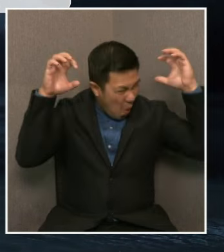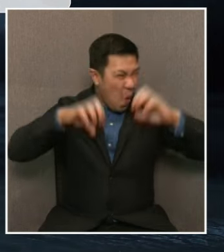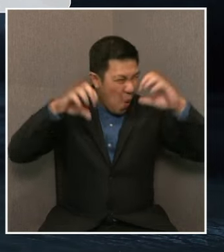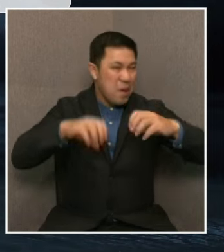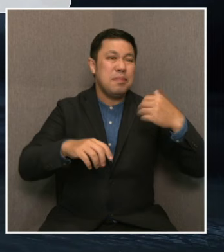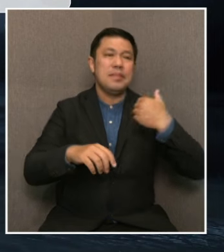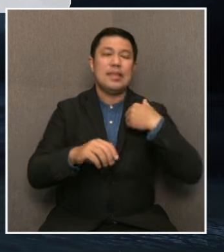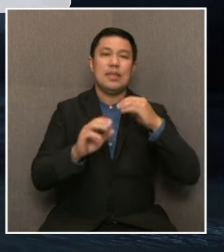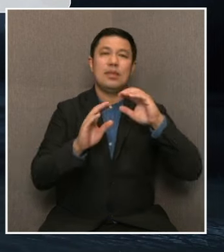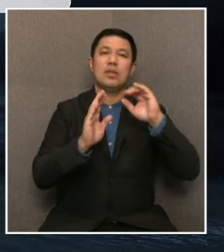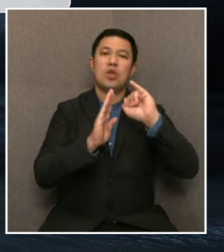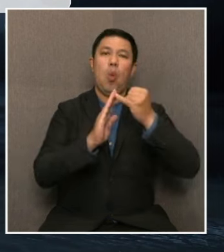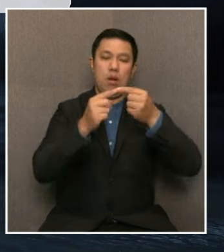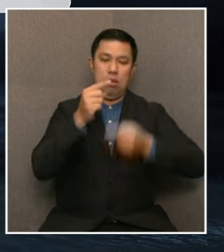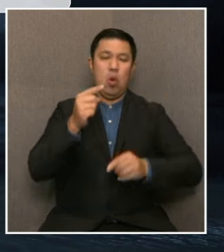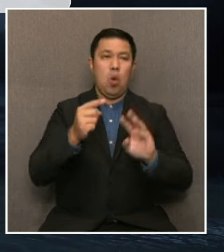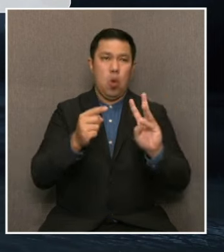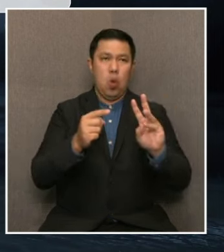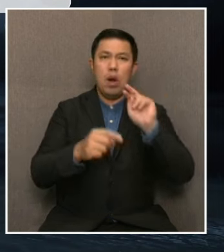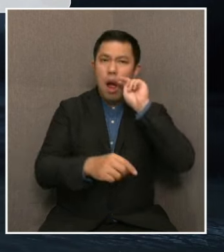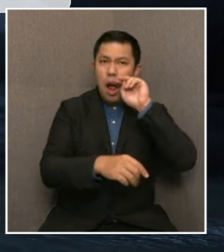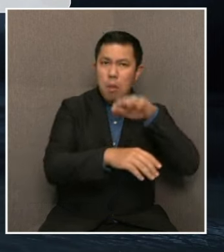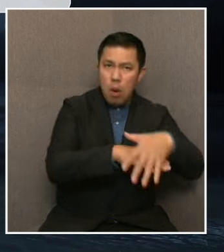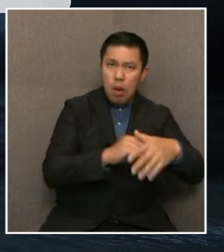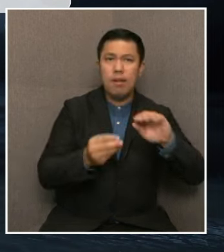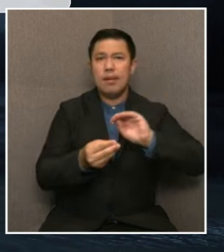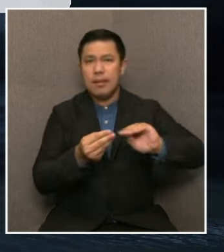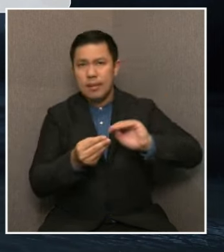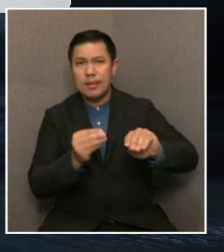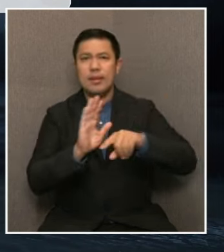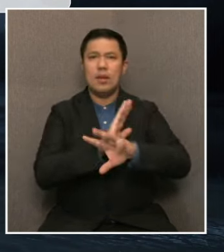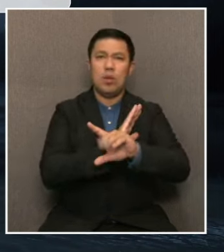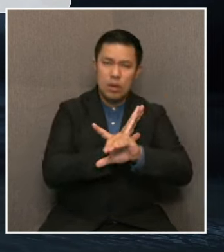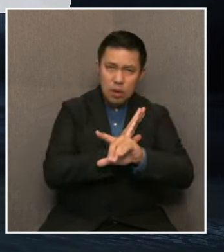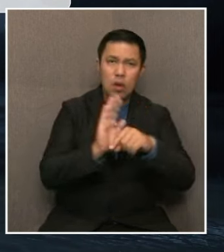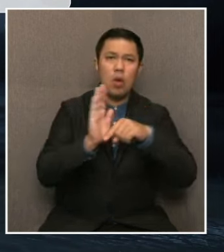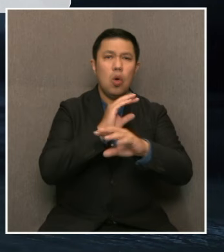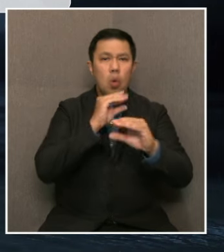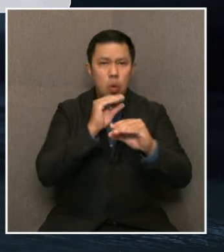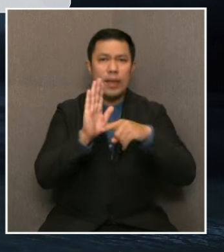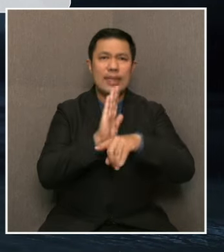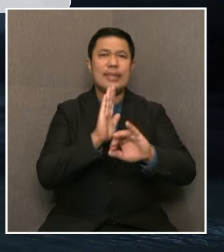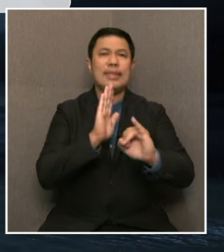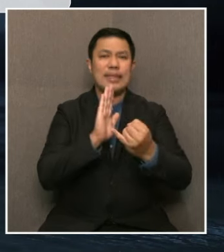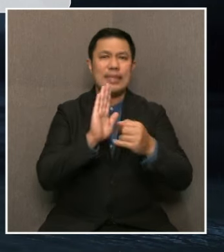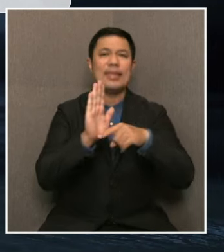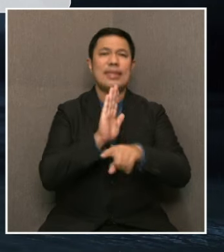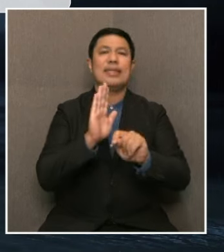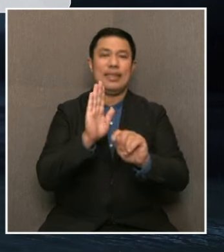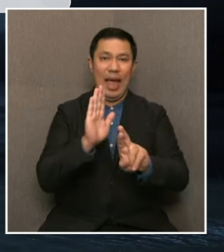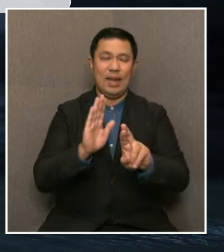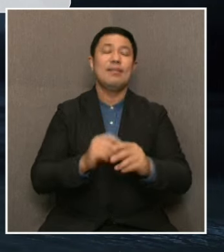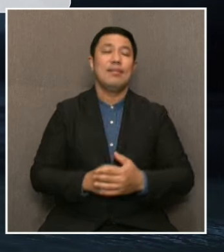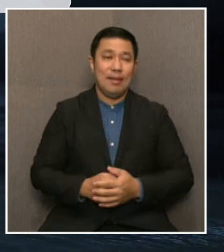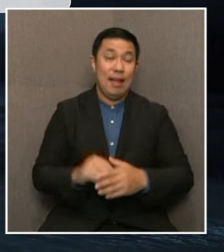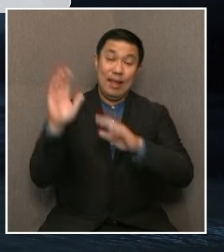6จังหวัดด้วยกันนั่นก็คือที่นครนายกฉะเชิงเทราชลบุรีระยองจันทบุรีและตราดส่ว